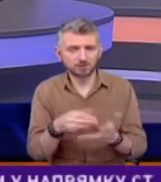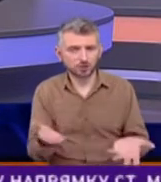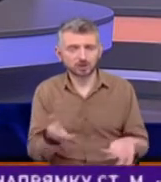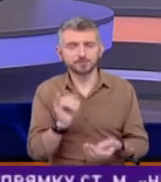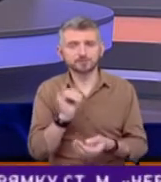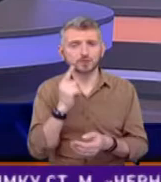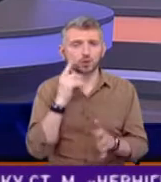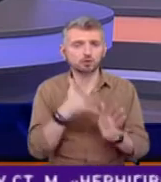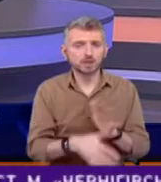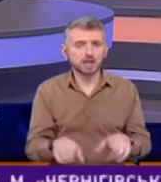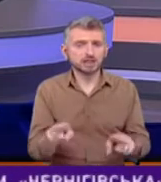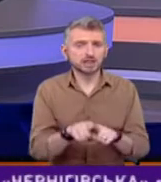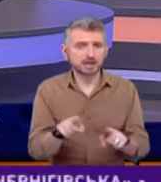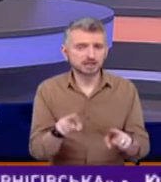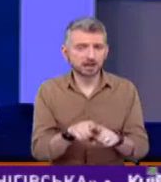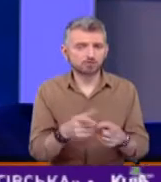І, розумієте, так само